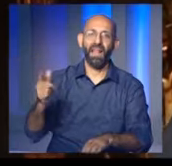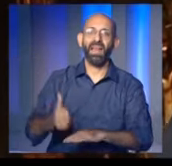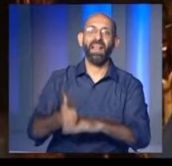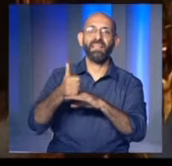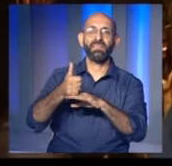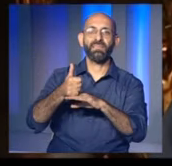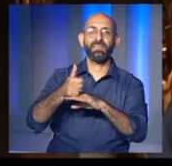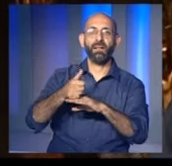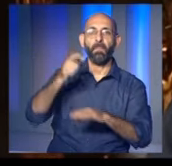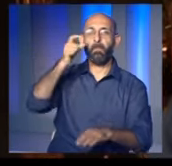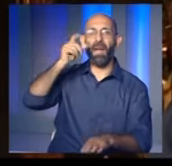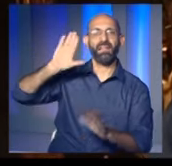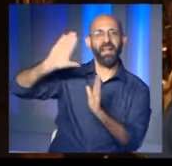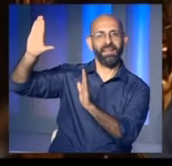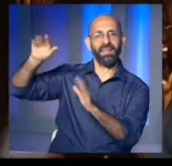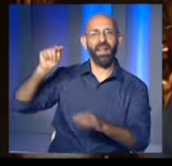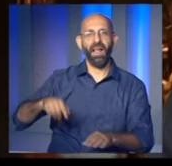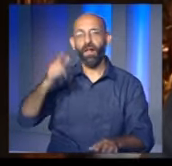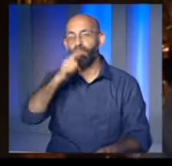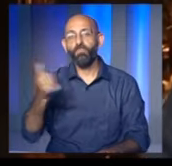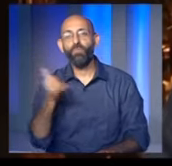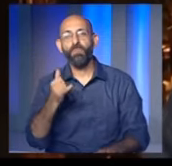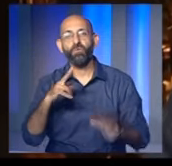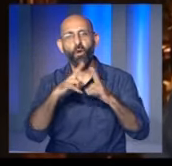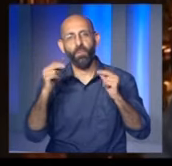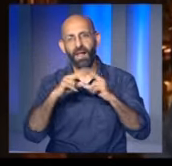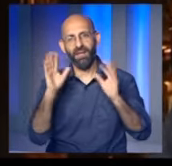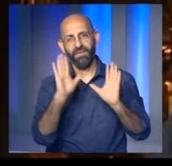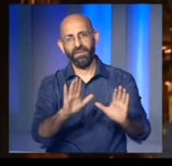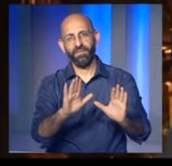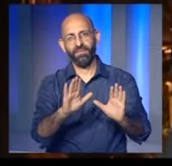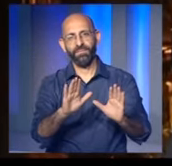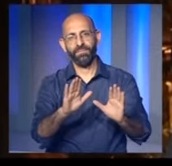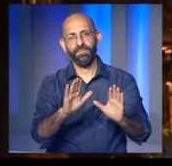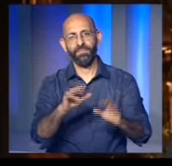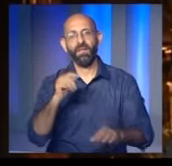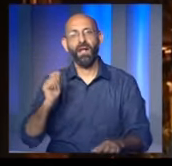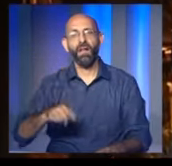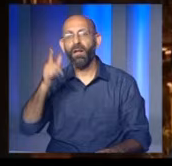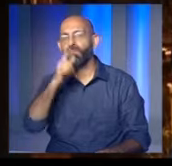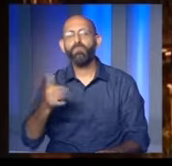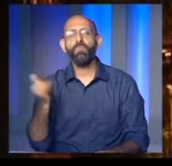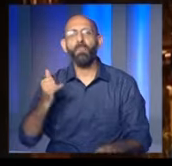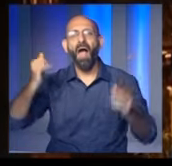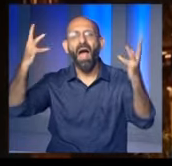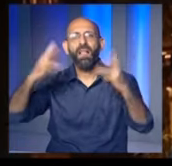من بعدها طلعت طرح الرئيس بايدن وراها دغري صار في تجاوب بالمنطقة. نحن على